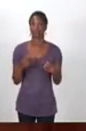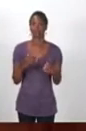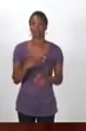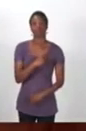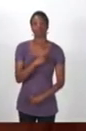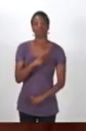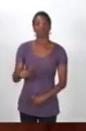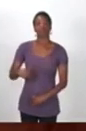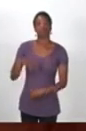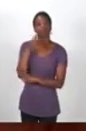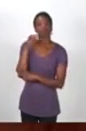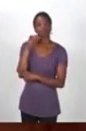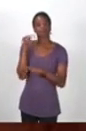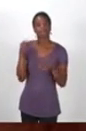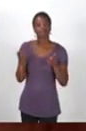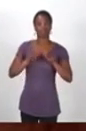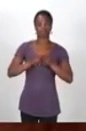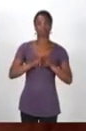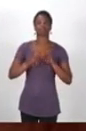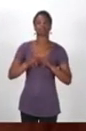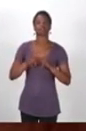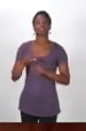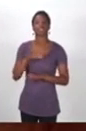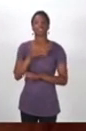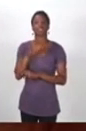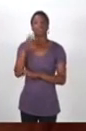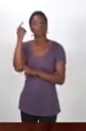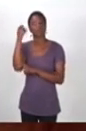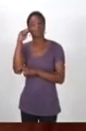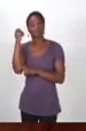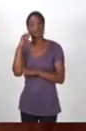côtés de Yann Plagg, président de l'IFOAM